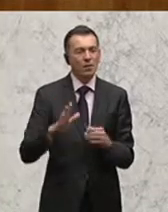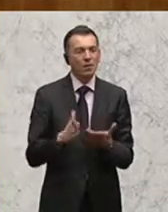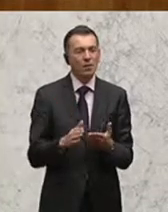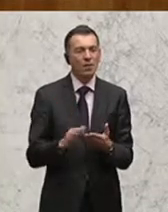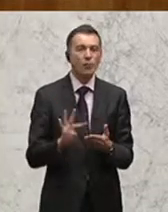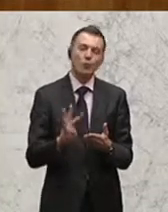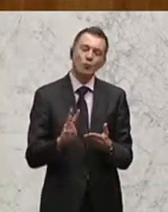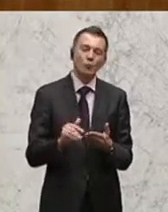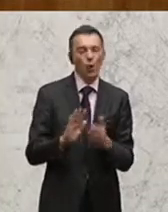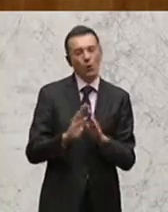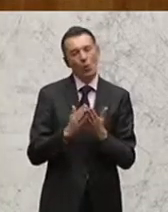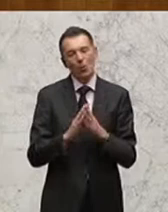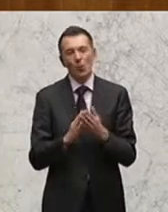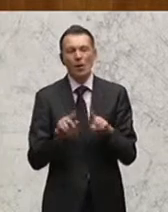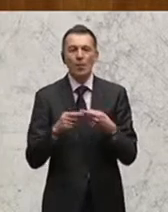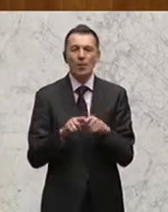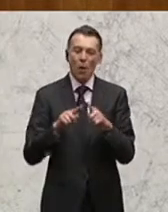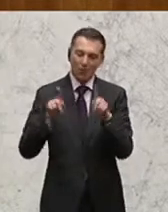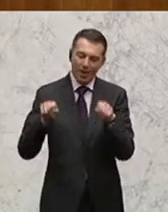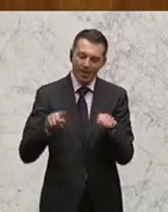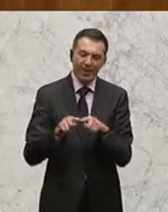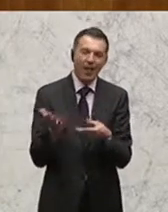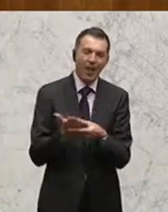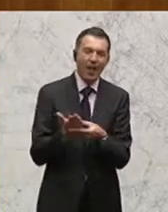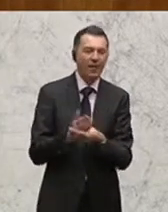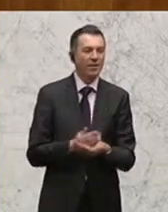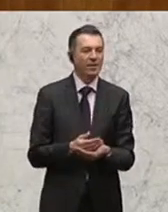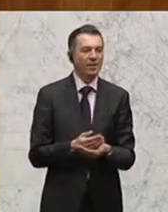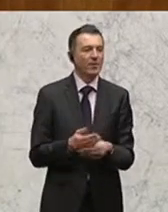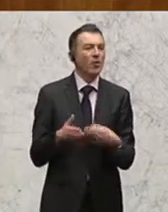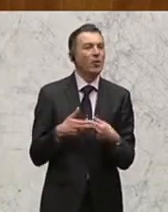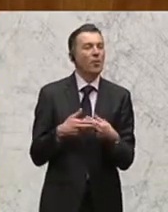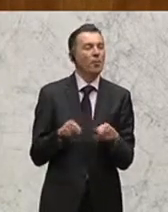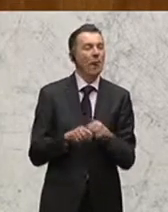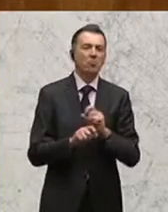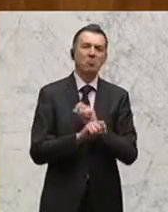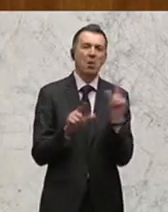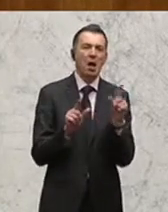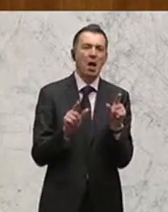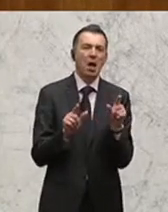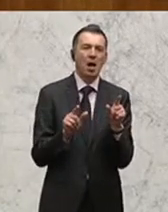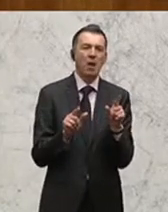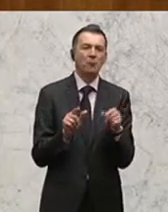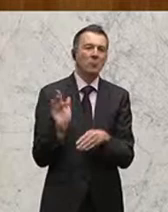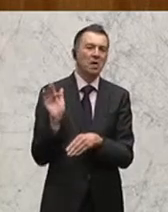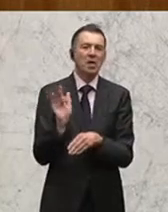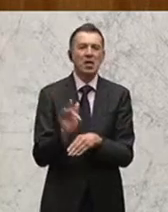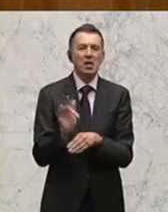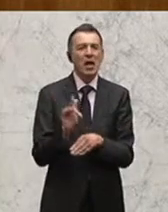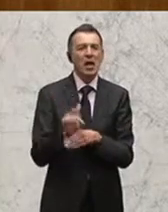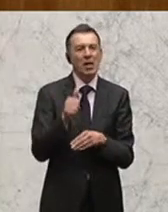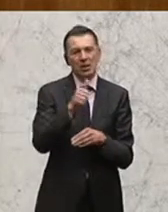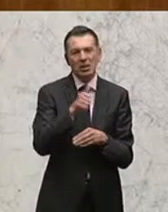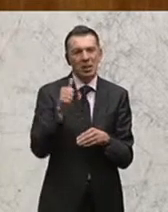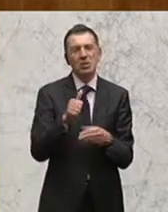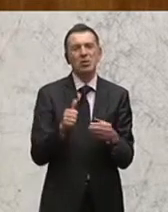verpackten Büchern, die zur Verteilung kommen, Beipackzettel. In diesen wird dann ganz nebenbei sehr deutlich gegen das Christentum und sämtliche andere